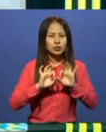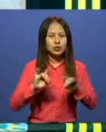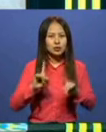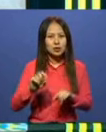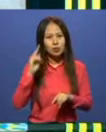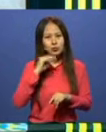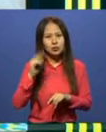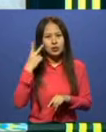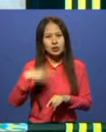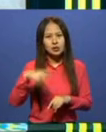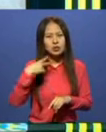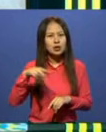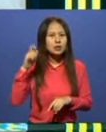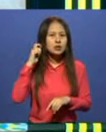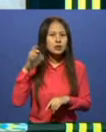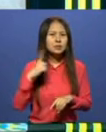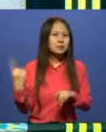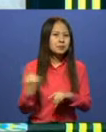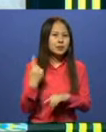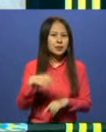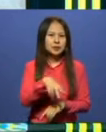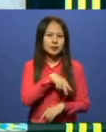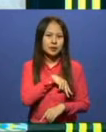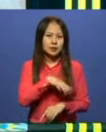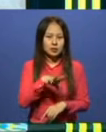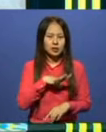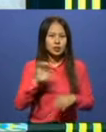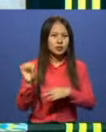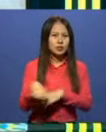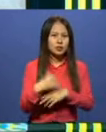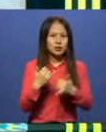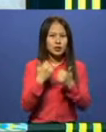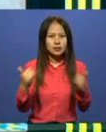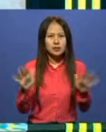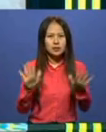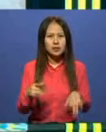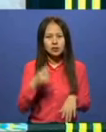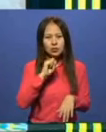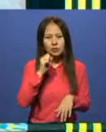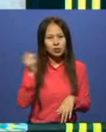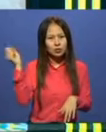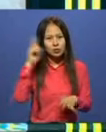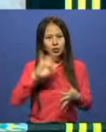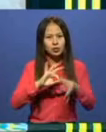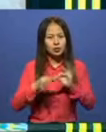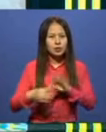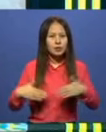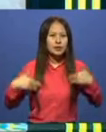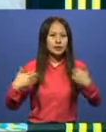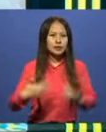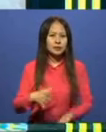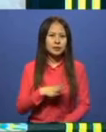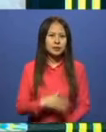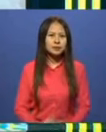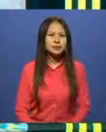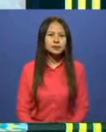батырлығы үшін қайсар жігіт 20 жасында алғашқы медальді төсіне тақты. Жеңіске құрмет шарасы аясында біздің тілшілеріміз де ардагерді құттықтап